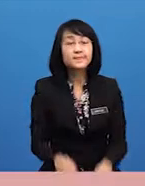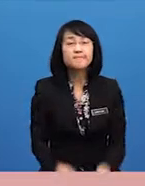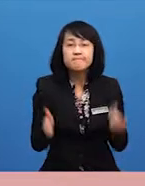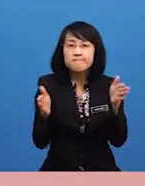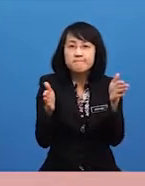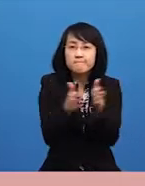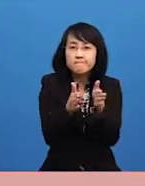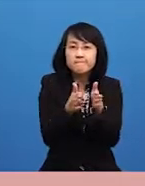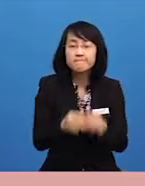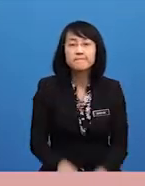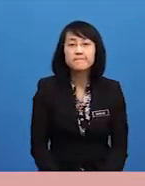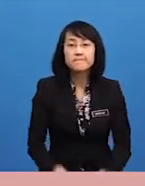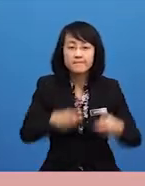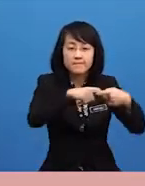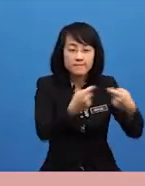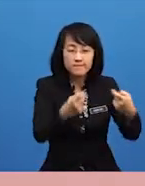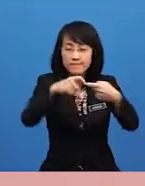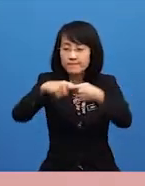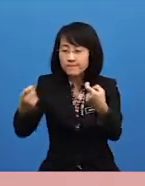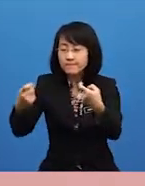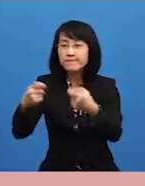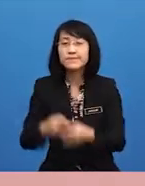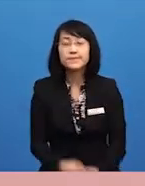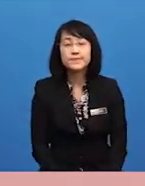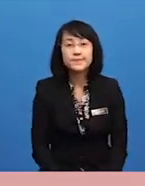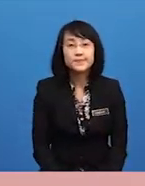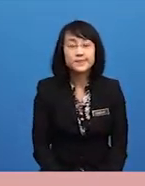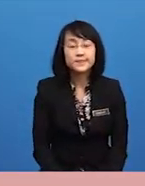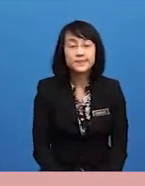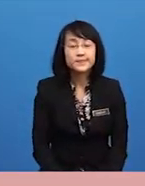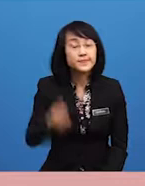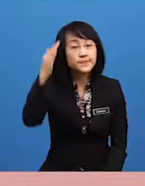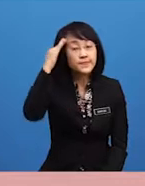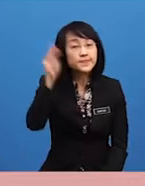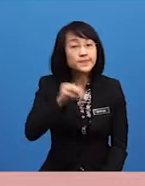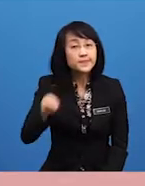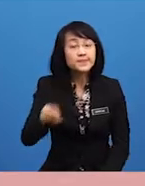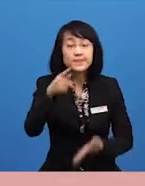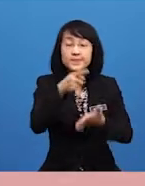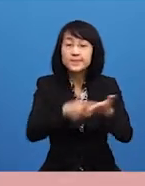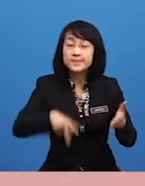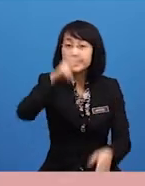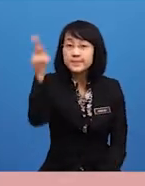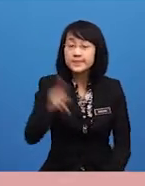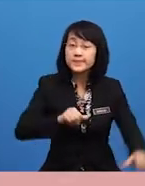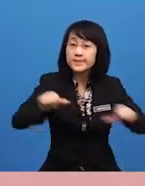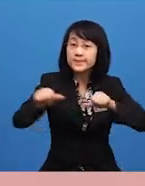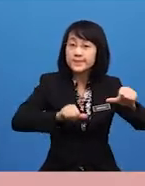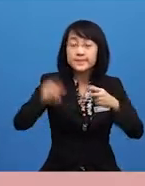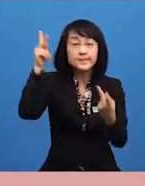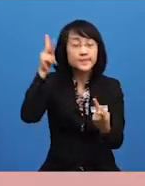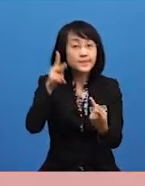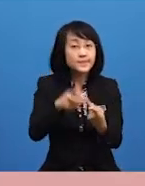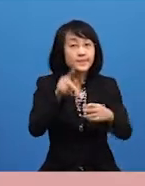sempit dan terputus-putus. Tahukah murid-murid apakah kegiatan yang sesuai di